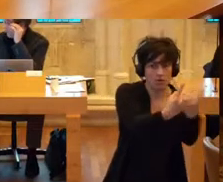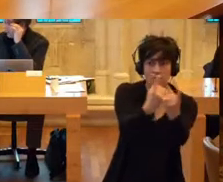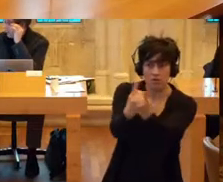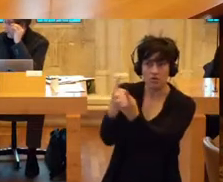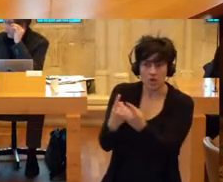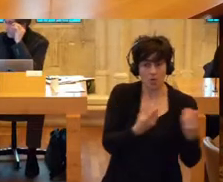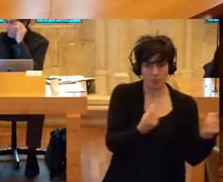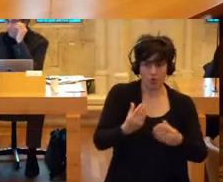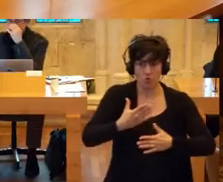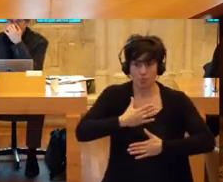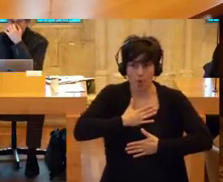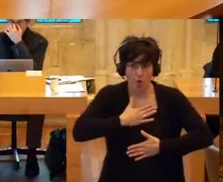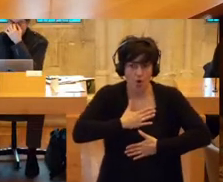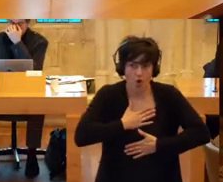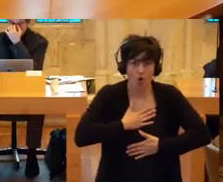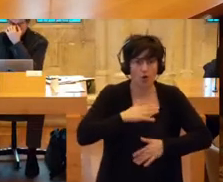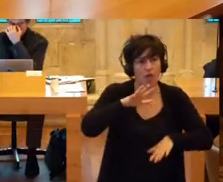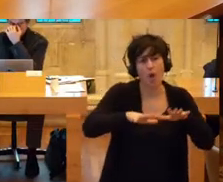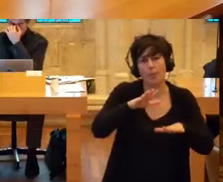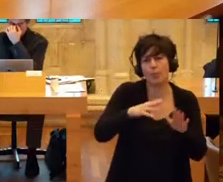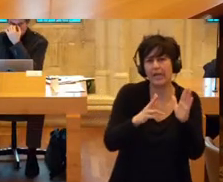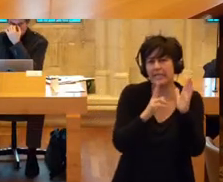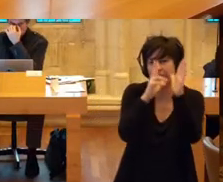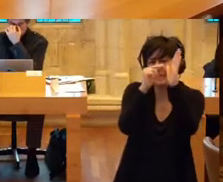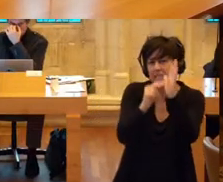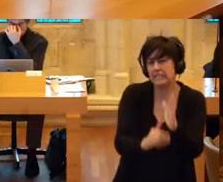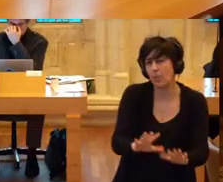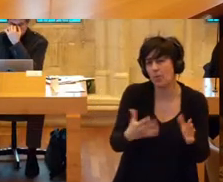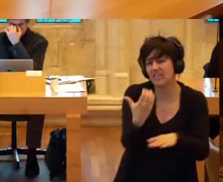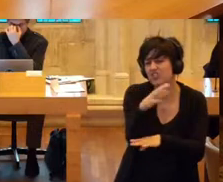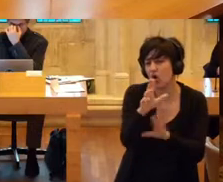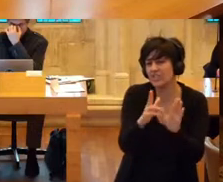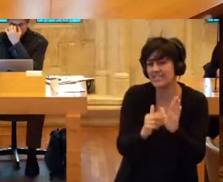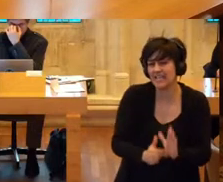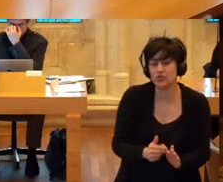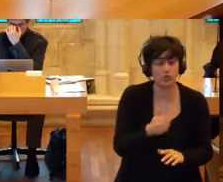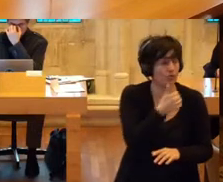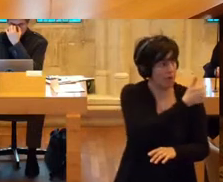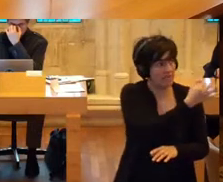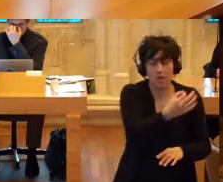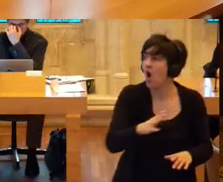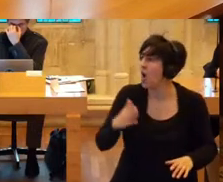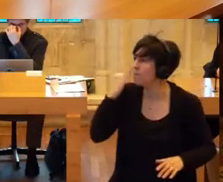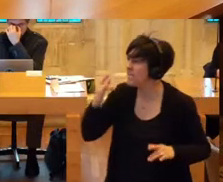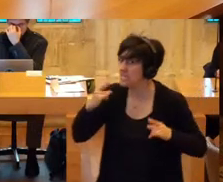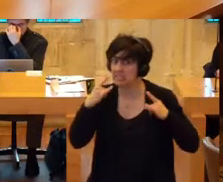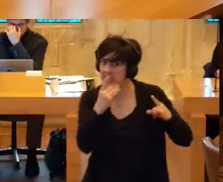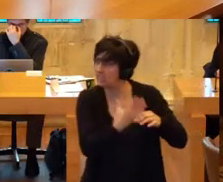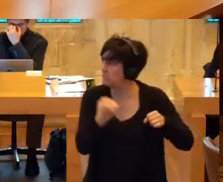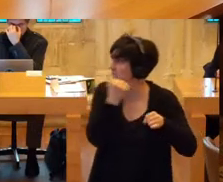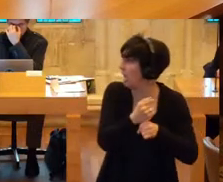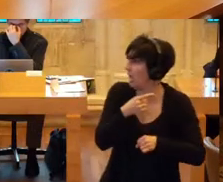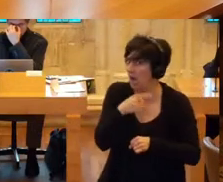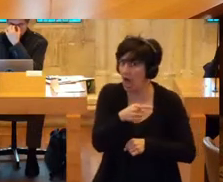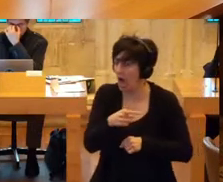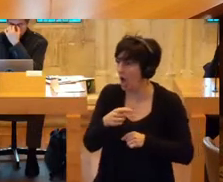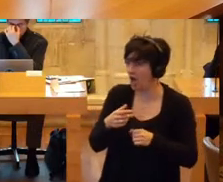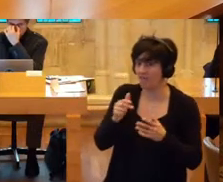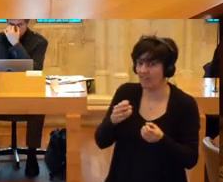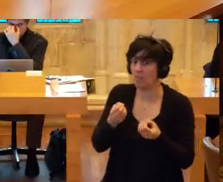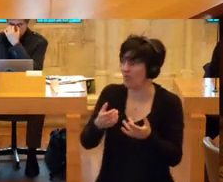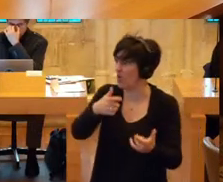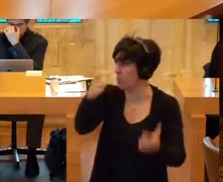vous avez réussi à obtenir à l'époque une centaine de signatures en leur expliquant que le commerce tuait le commerce et que dès lors qu'il y aurait de nouvelles propositions commerciales dans la